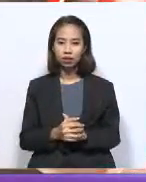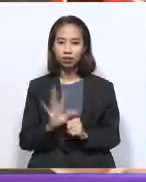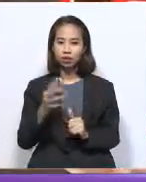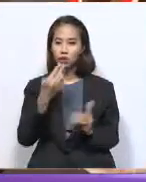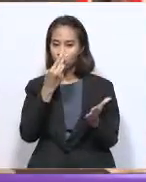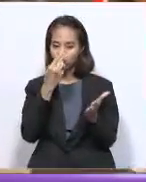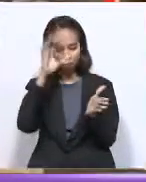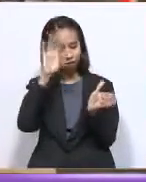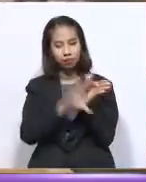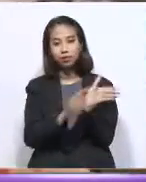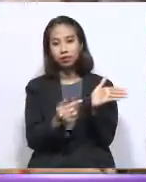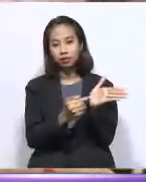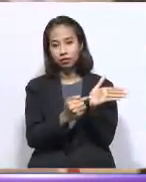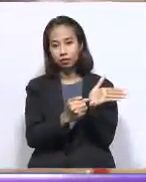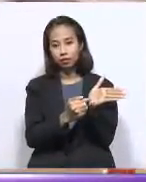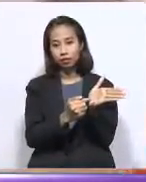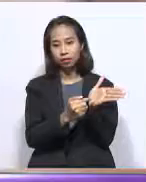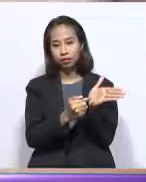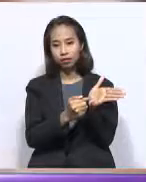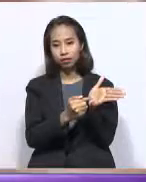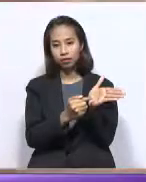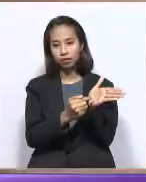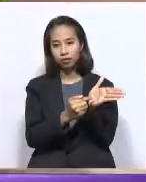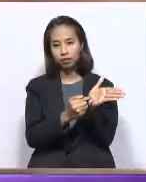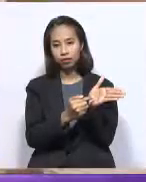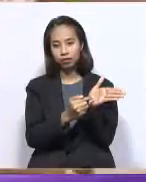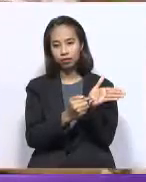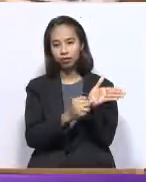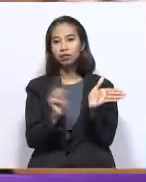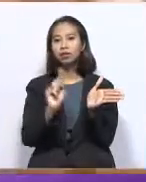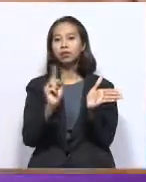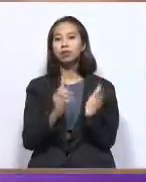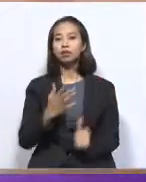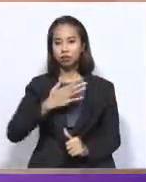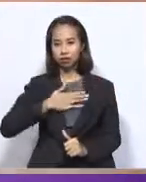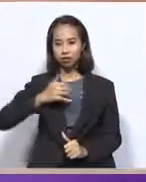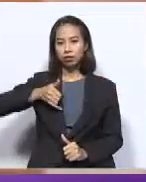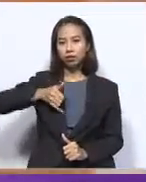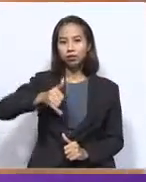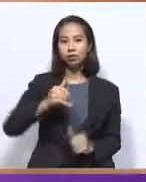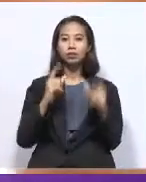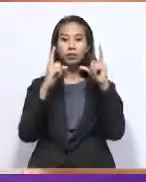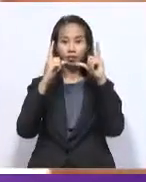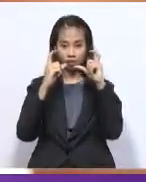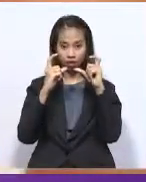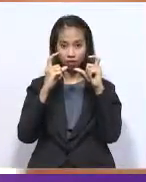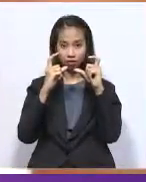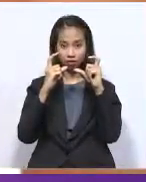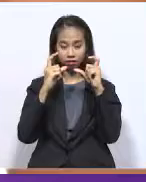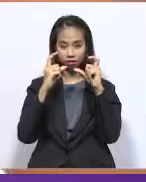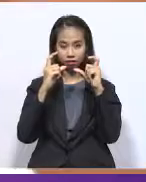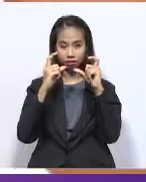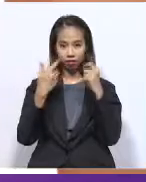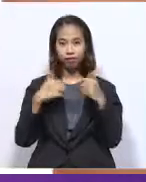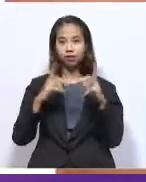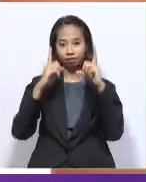องลองเข้ามาดูนะครับสแตมป์ตัวนี้เกิดขึ้นจากการที่เราต้องเดินเข้ามาถ่ายรูปภายในบูธของ